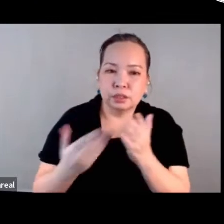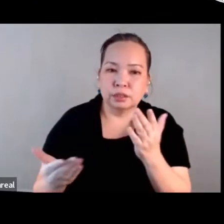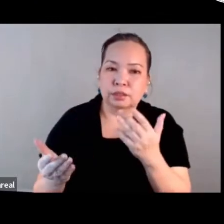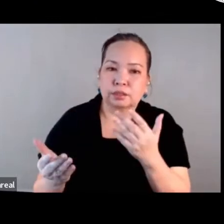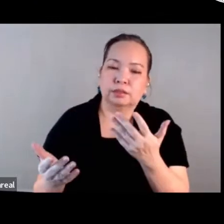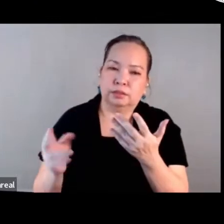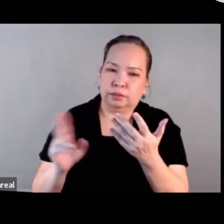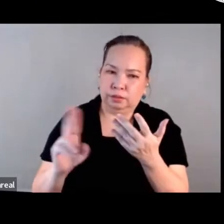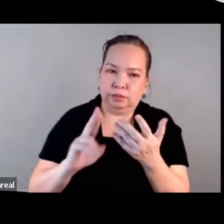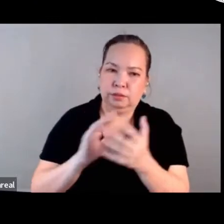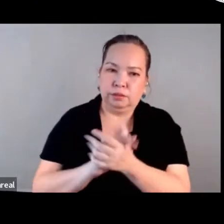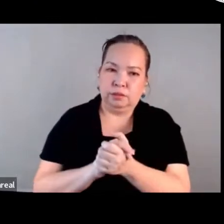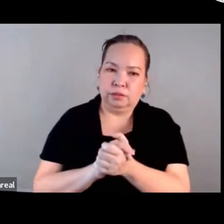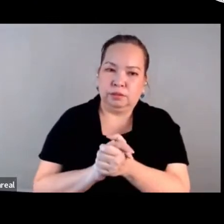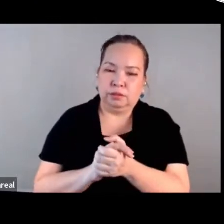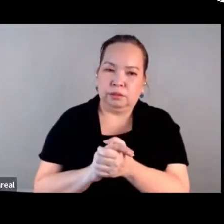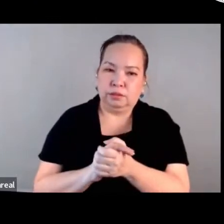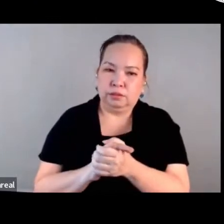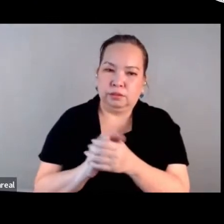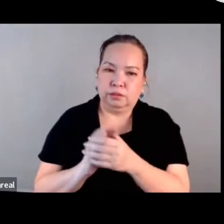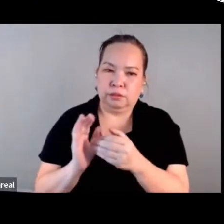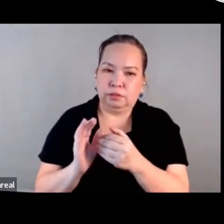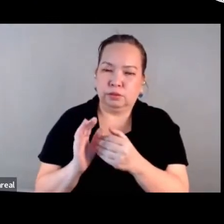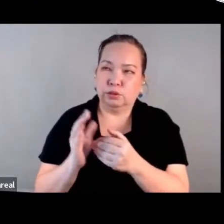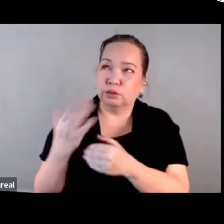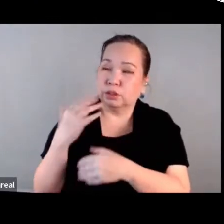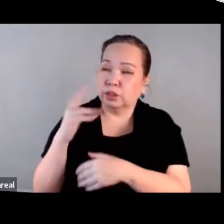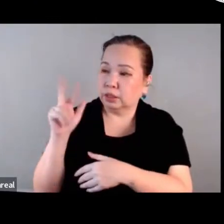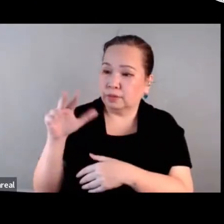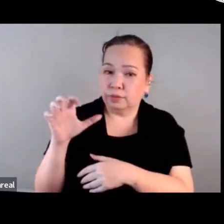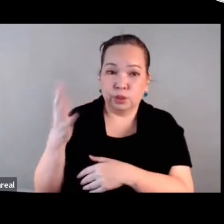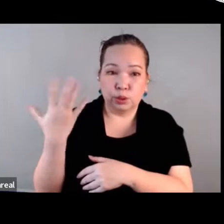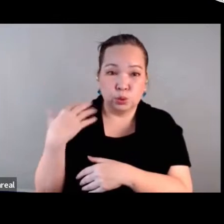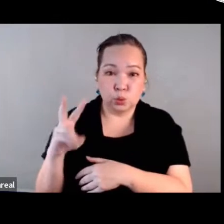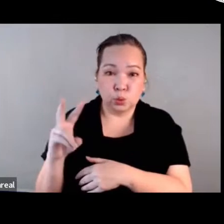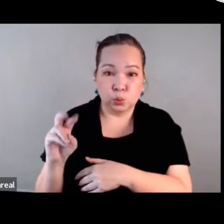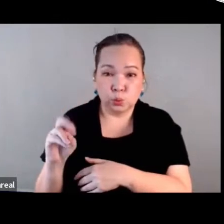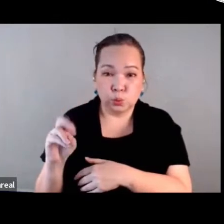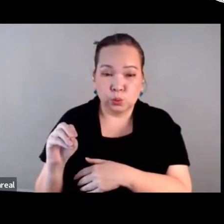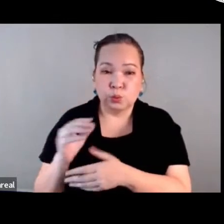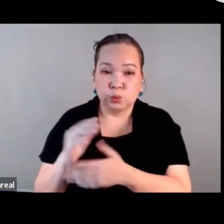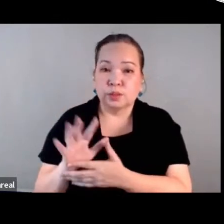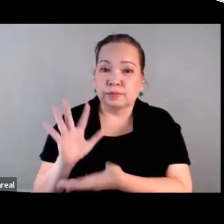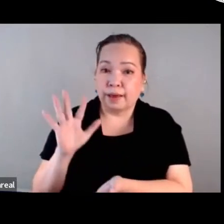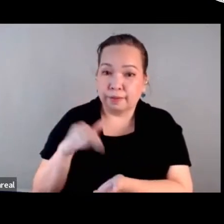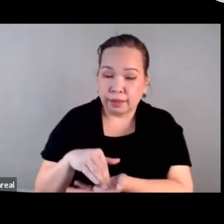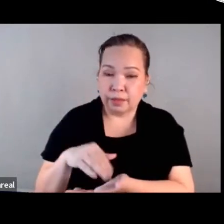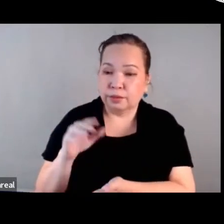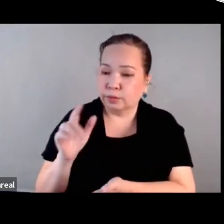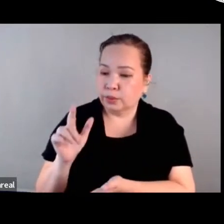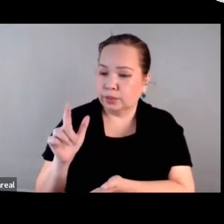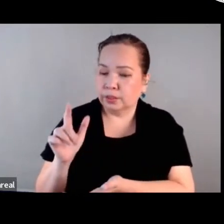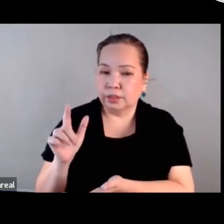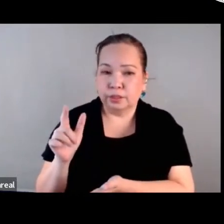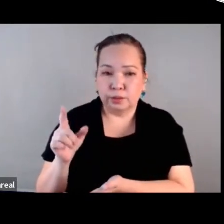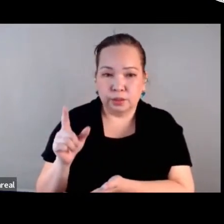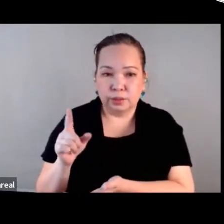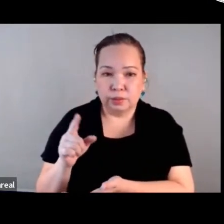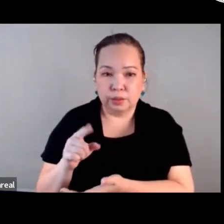no. That's actually 3,500 noong 2020. Tumaas po ng 5,000 noong 2021, and 2022 ngayong taon po